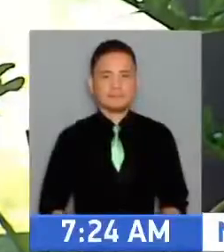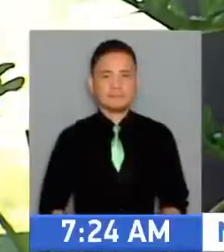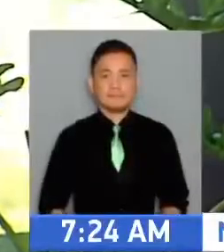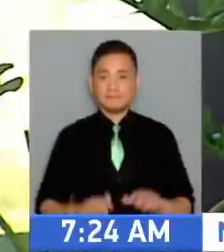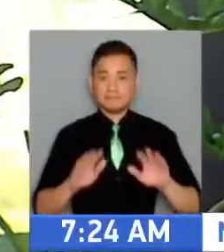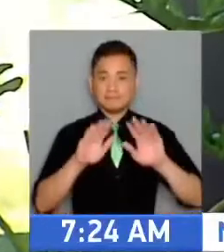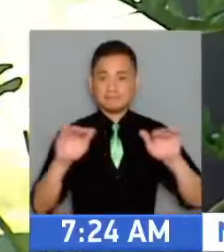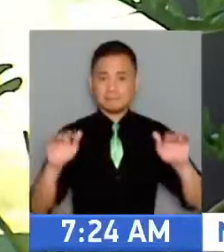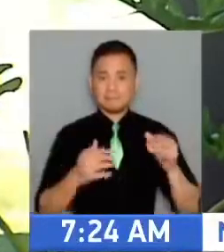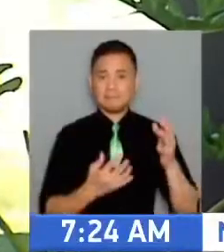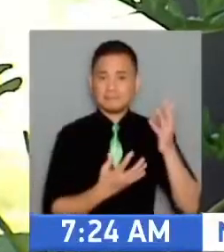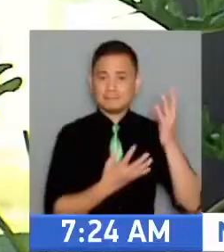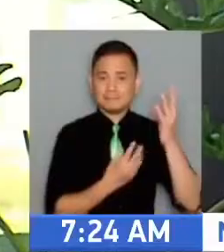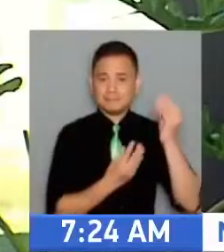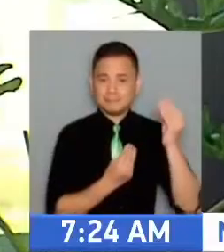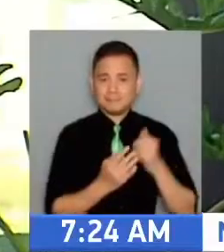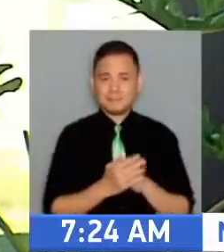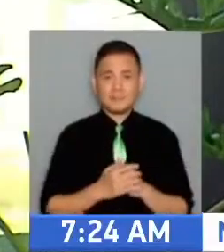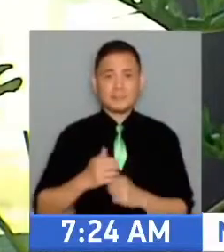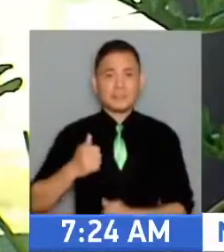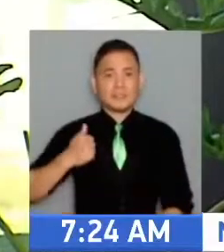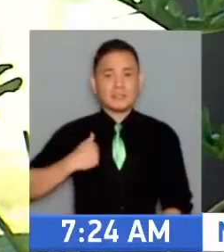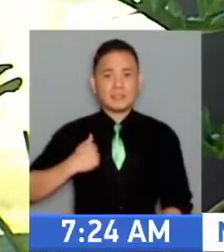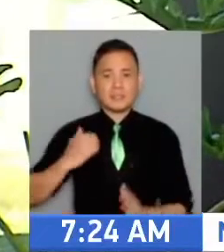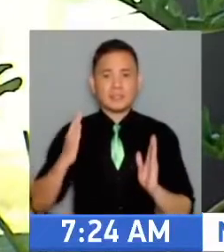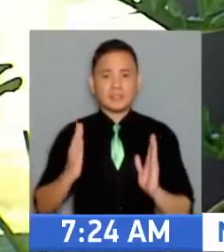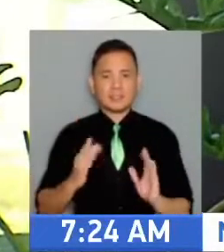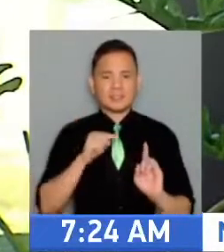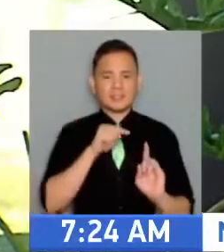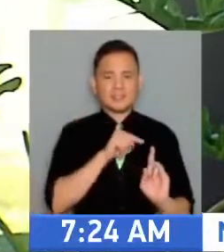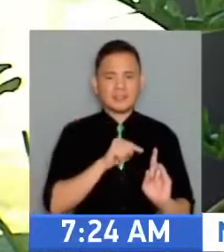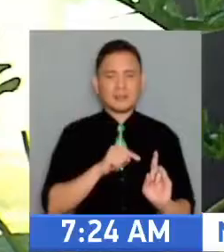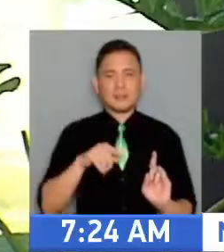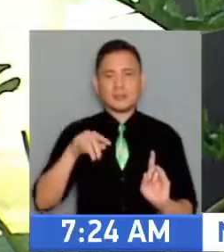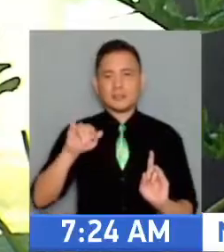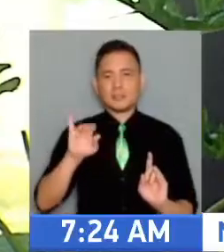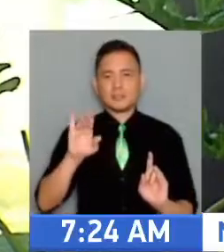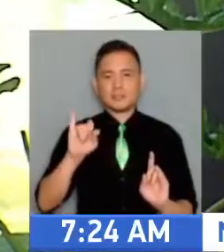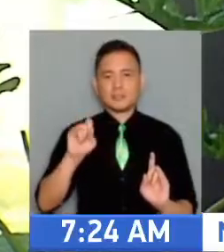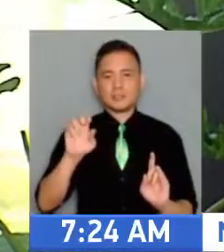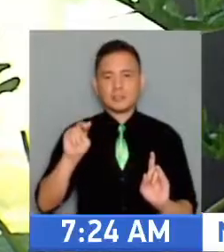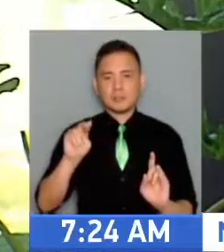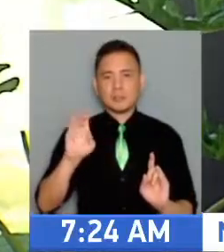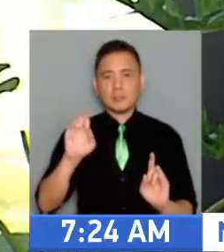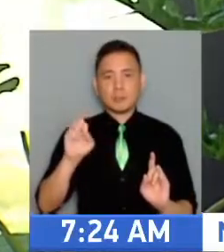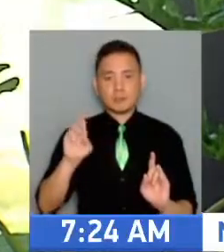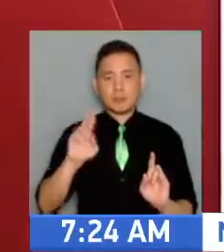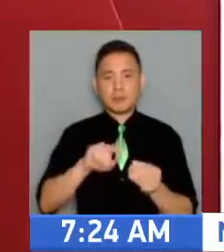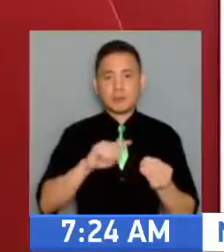pop star na si Justin Bieber tungkol sa kanyang medical condition na Ramsey-Hunt syndrome.